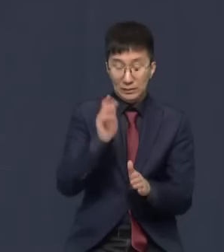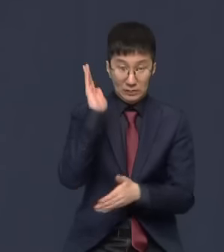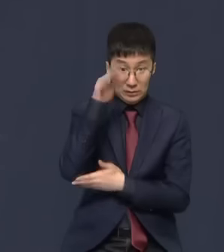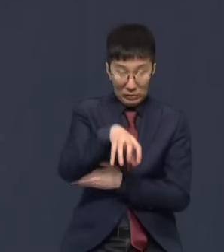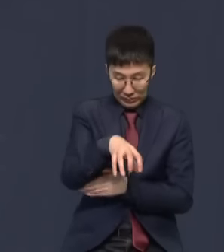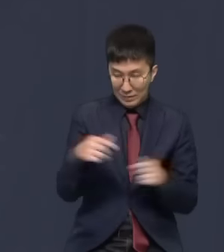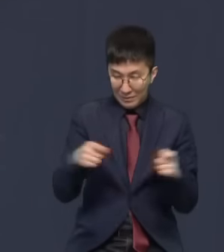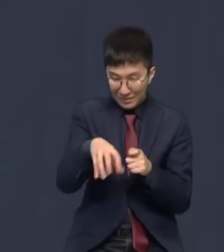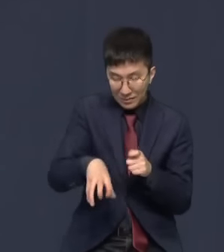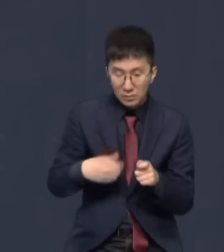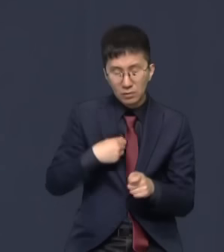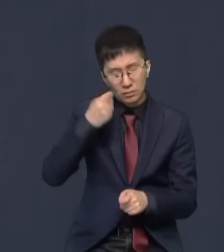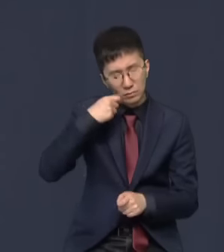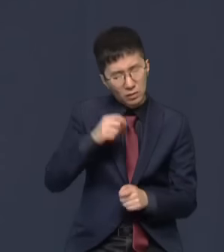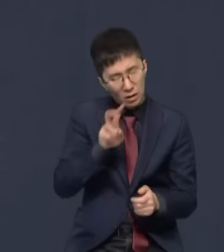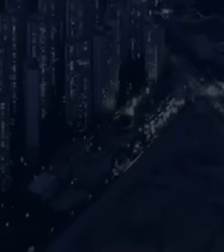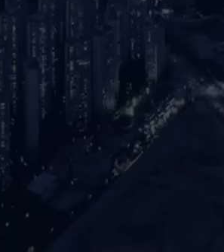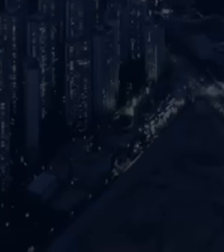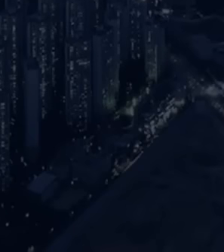SBS 성재입니다